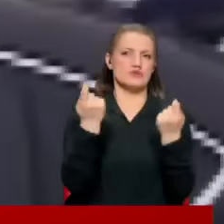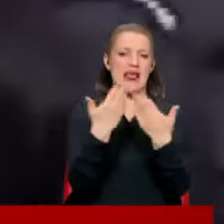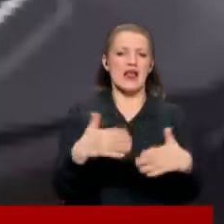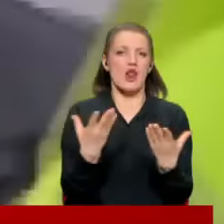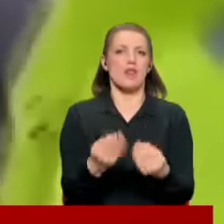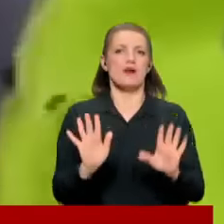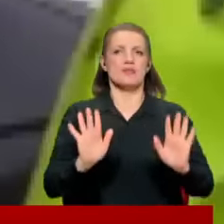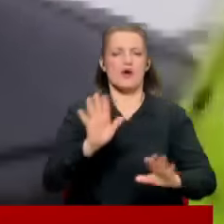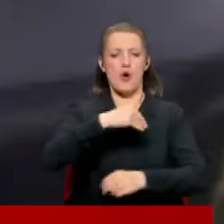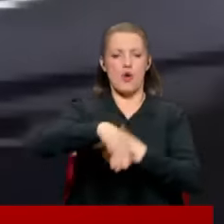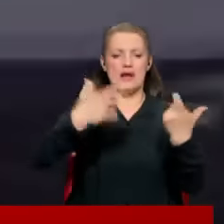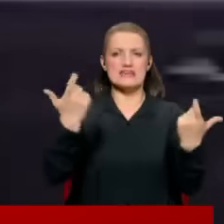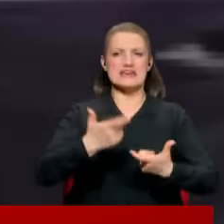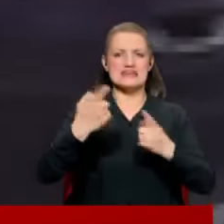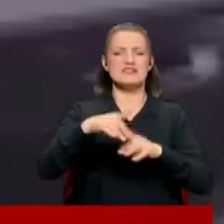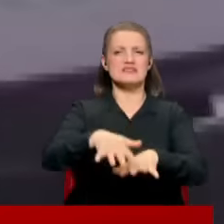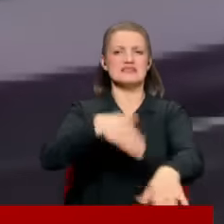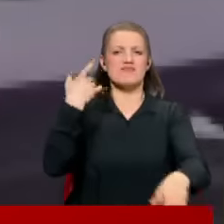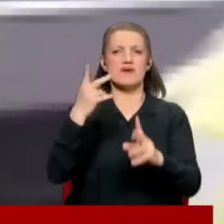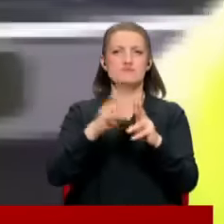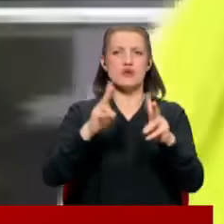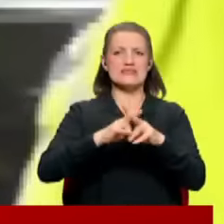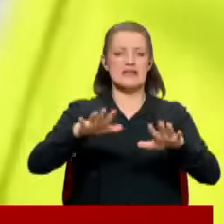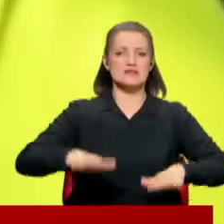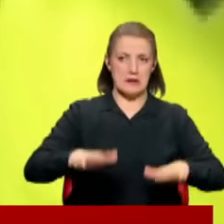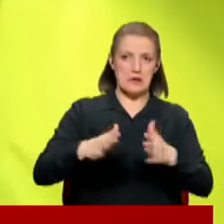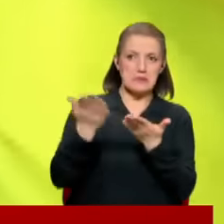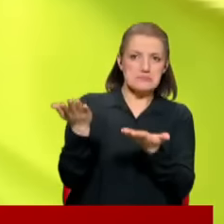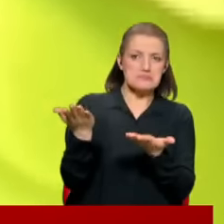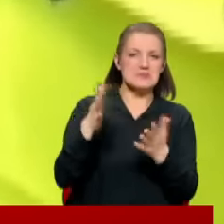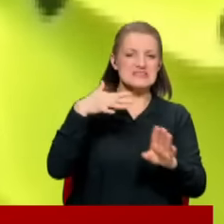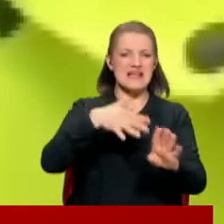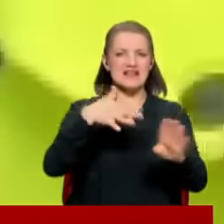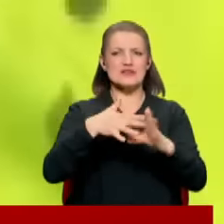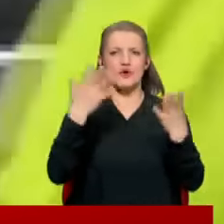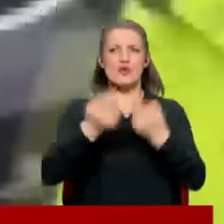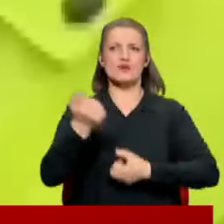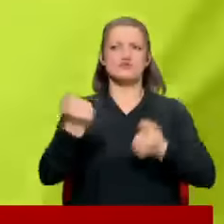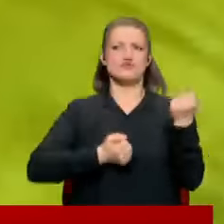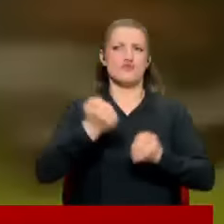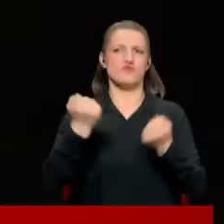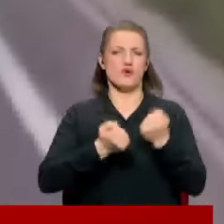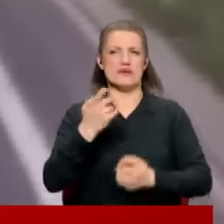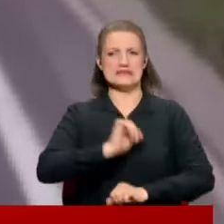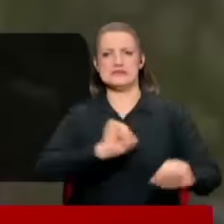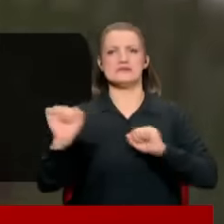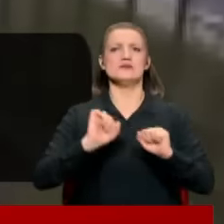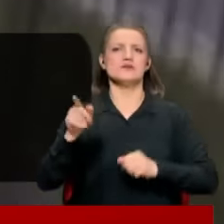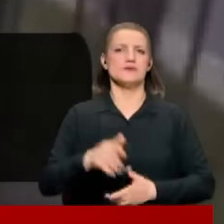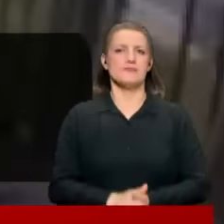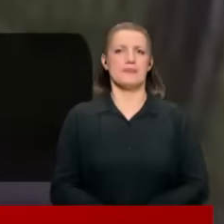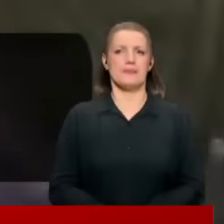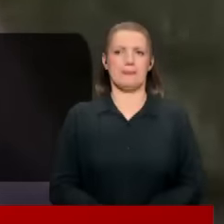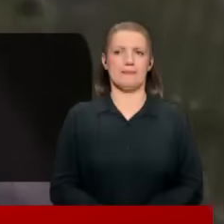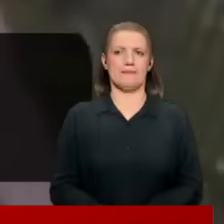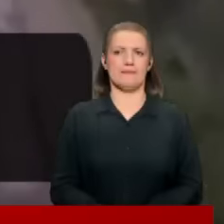engel olamadı. Olay yerindeki trafik polisinin sakin tavrı ise saldırıya uğrayan sürücüyü çileden çıkardı. Bu mu